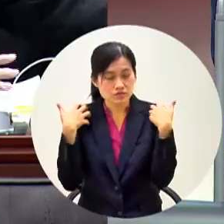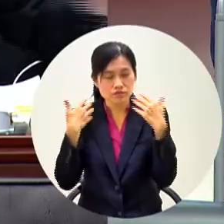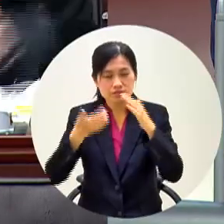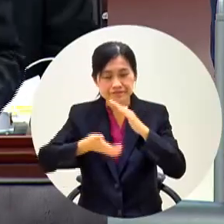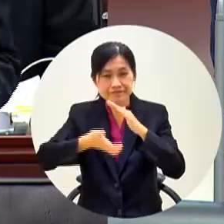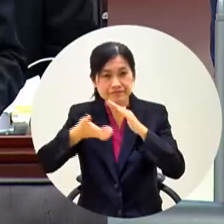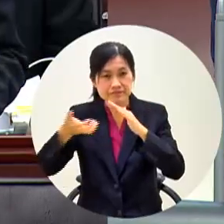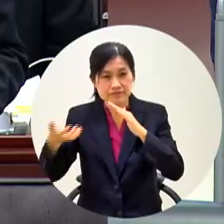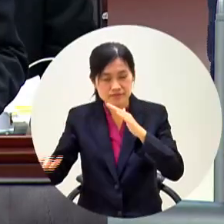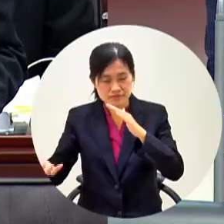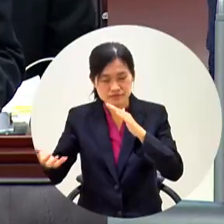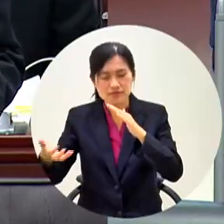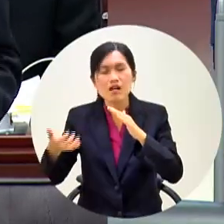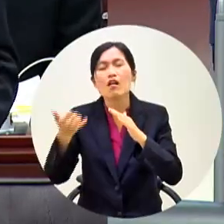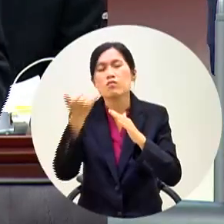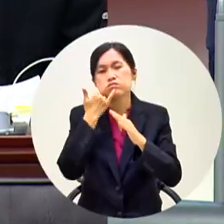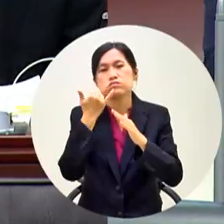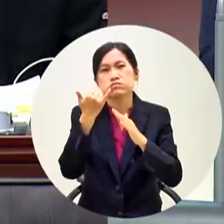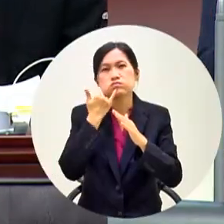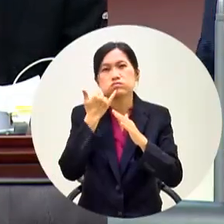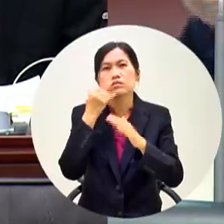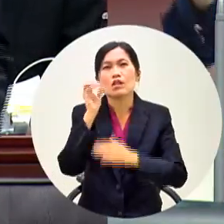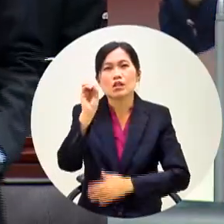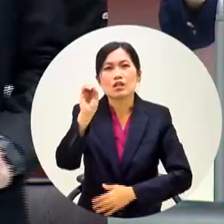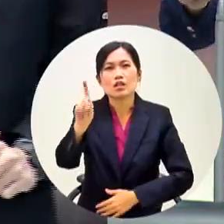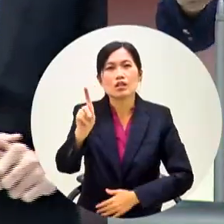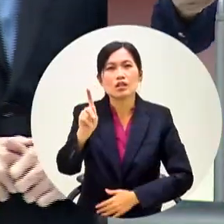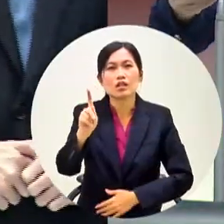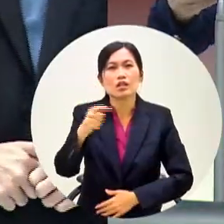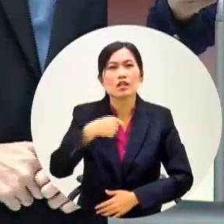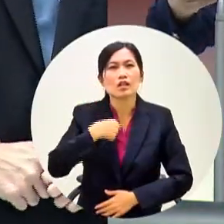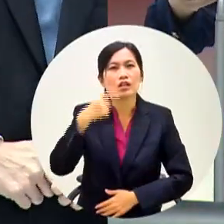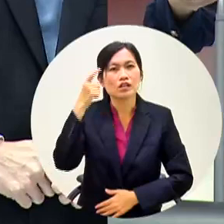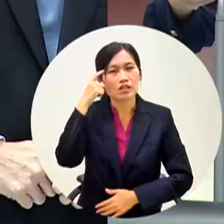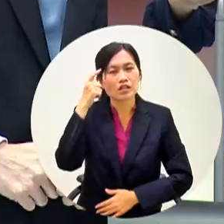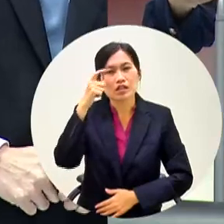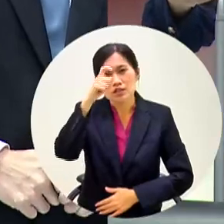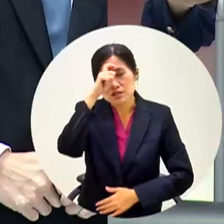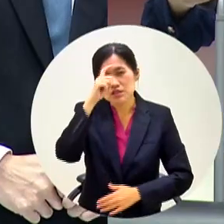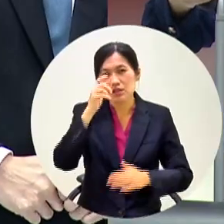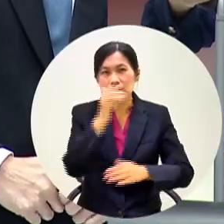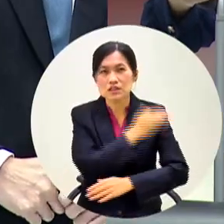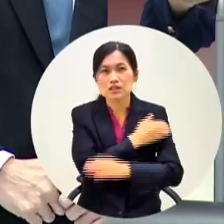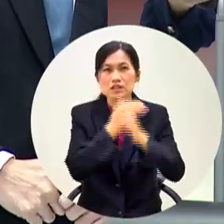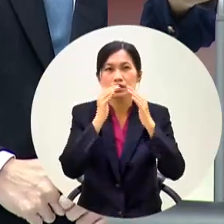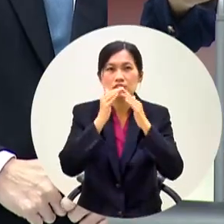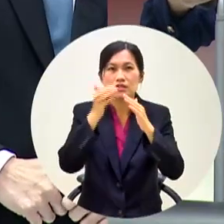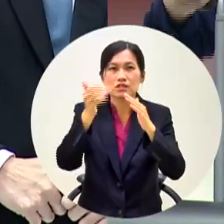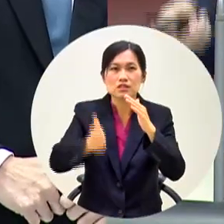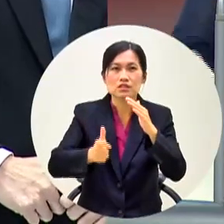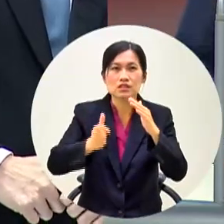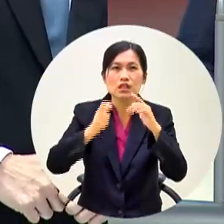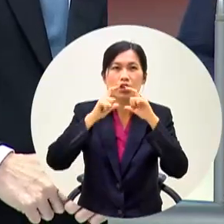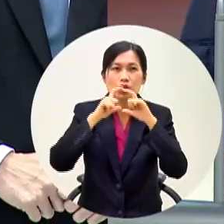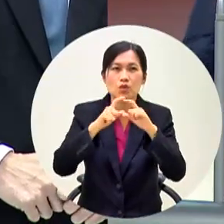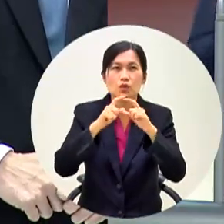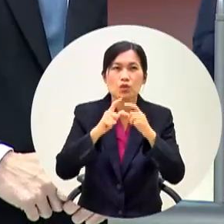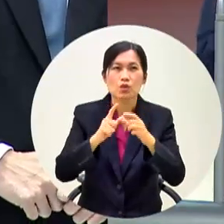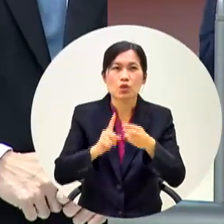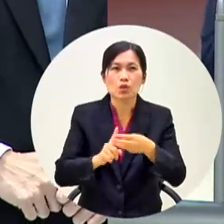我们就先走了。 是 ，OK， 好，我想我希望以陈市长的这个答案为准呐、啊、哈。那